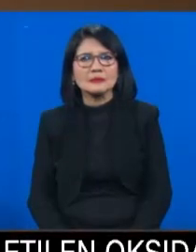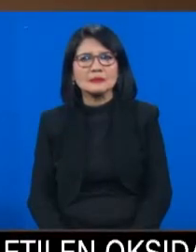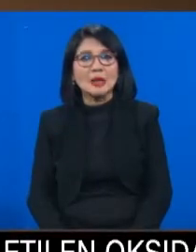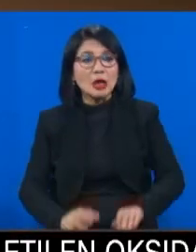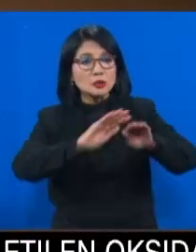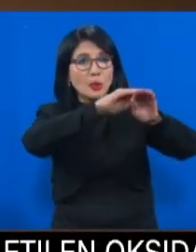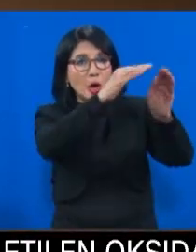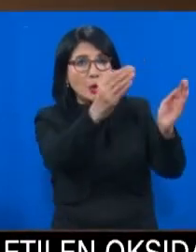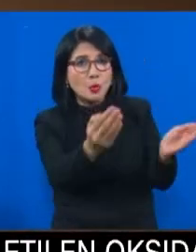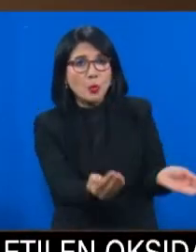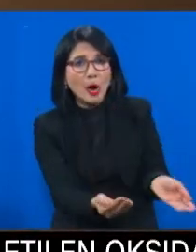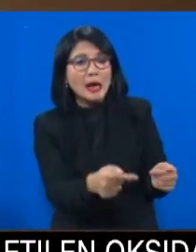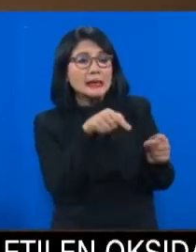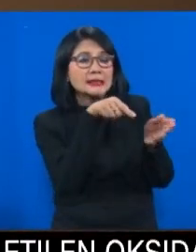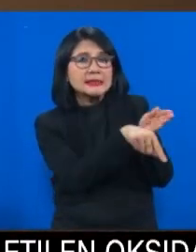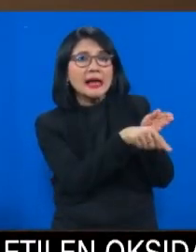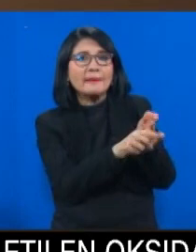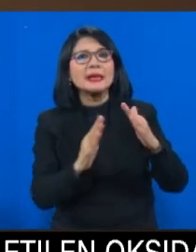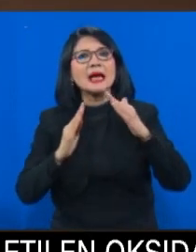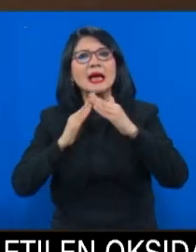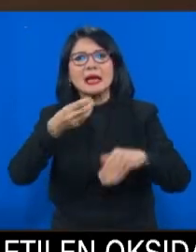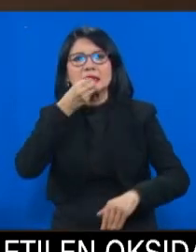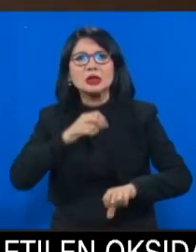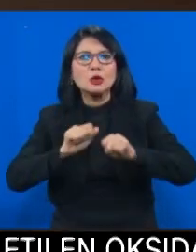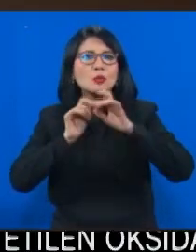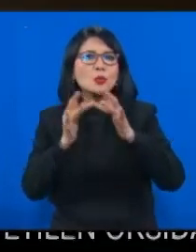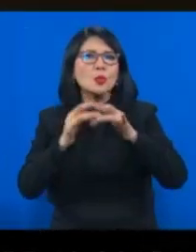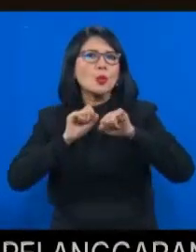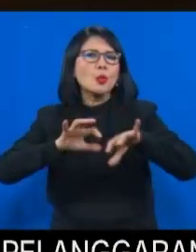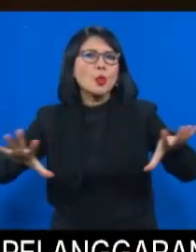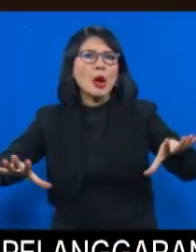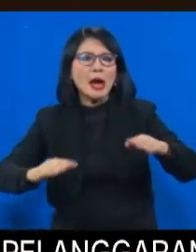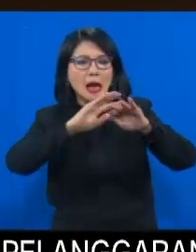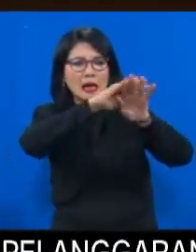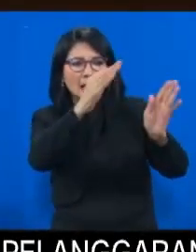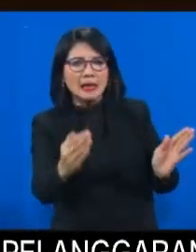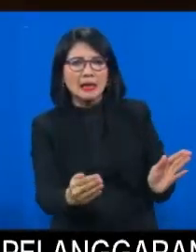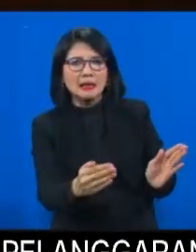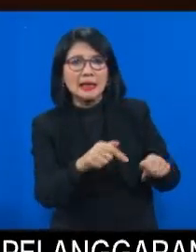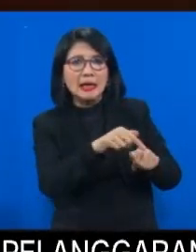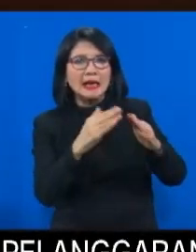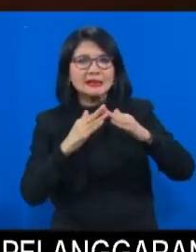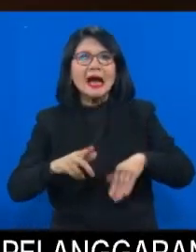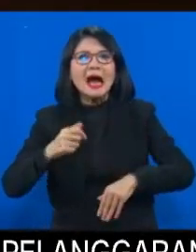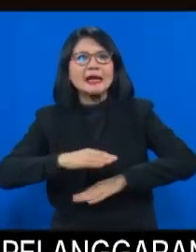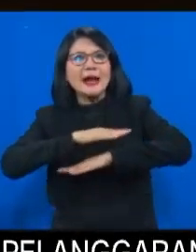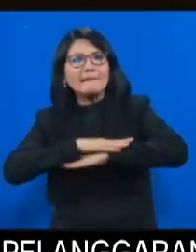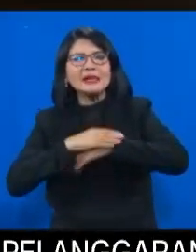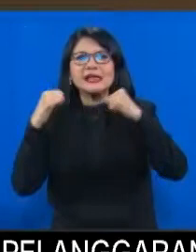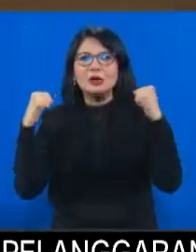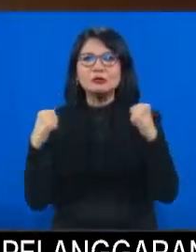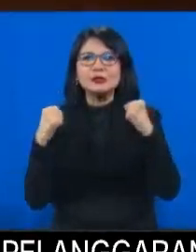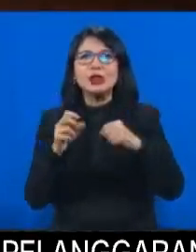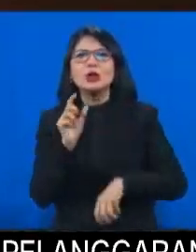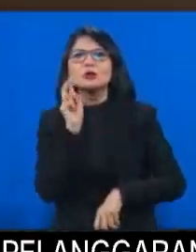Sebuah goa yang dibuat menjadi restoran viral di media sosial. Restoran di dalam gua tersebut terdapat meja kursi yang cukup untuk